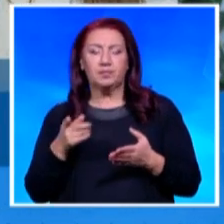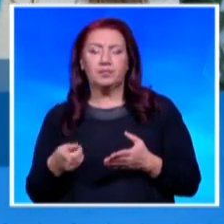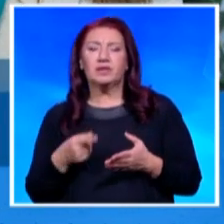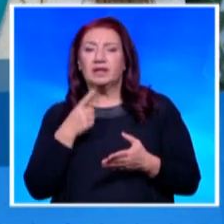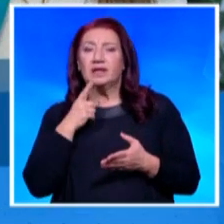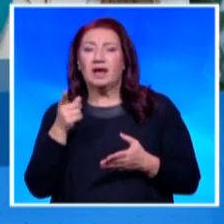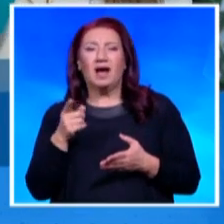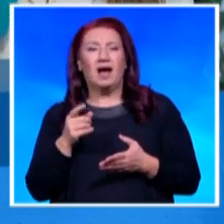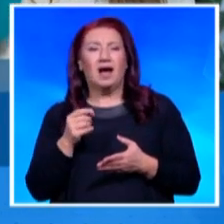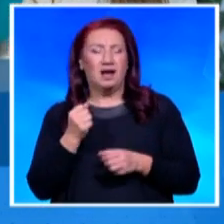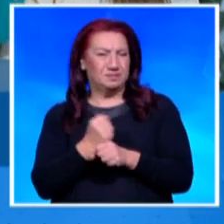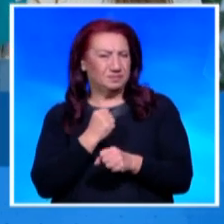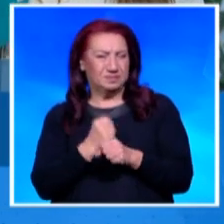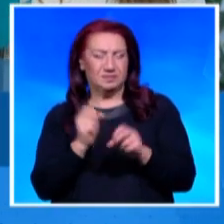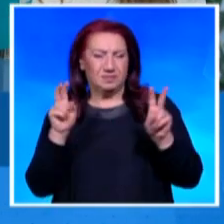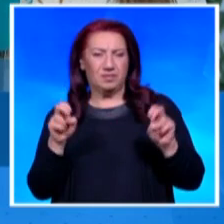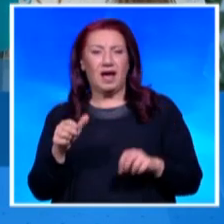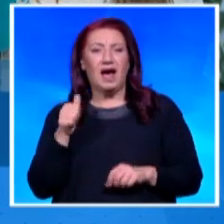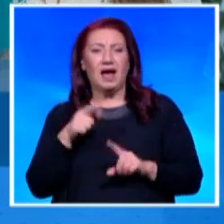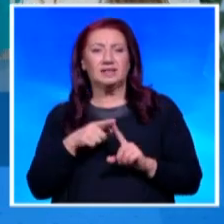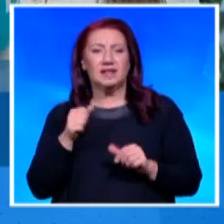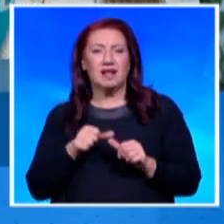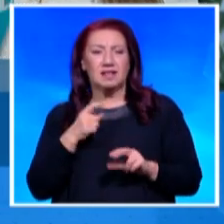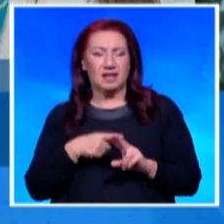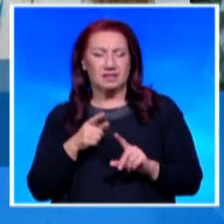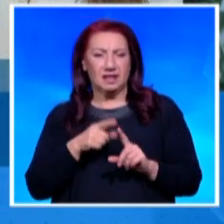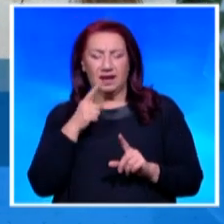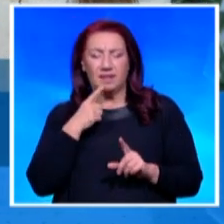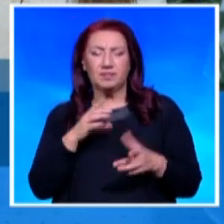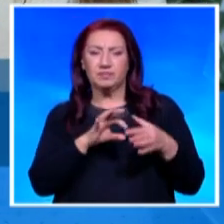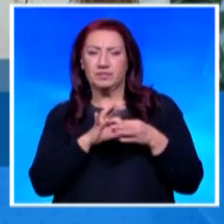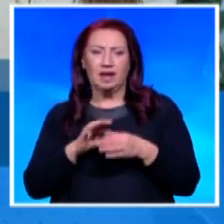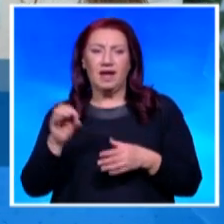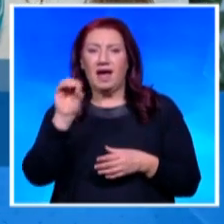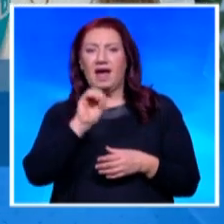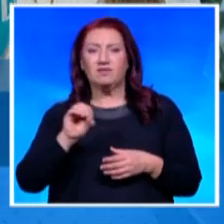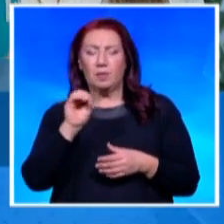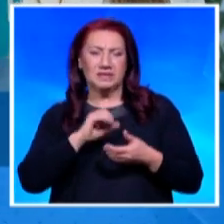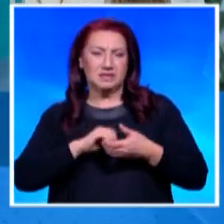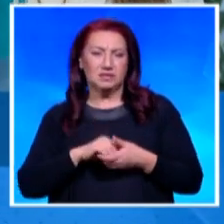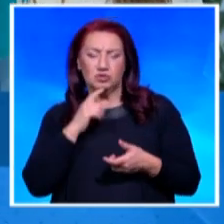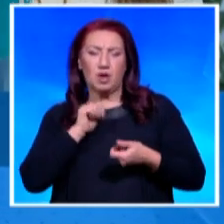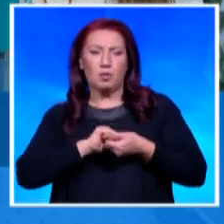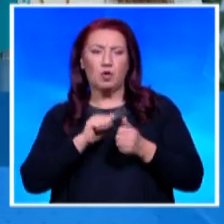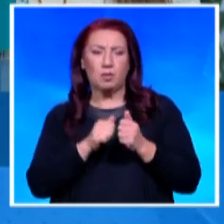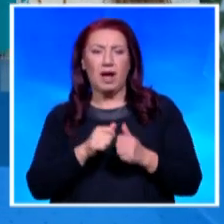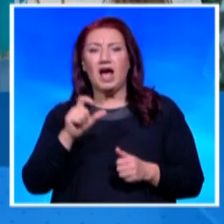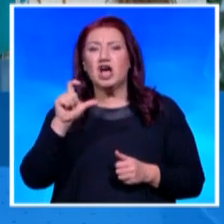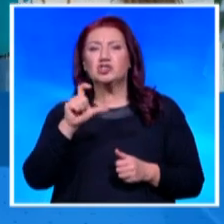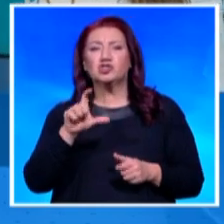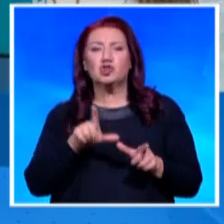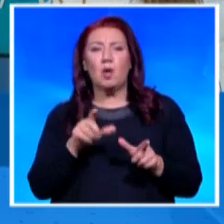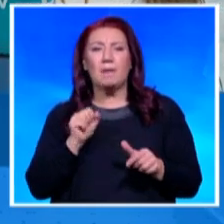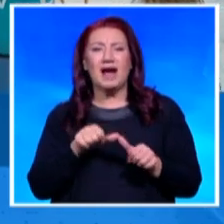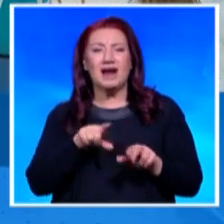и тя е на силите на Европейския съюз за борба с сомалийското пиратство. Също така знаем,